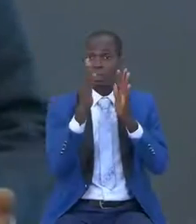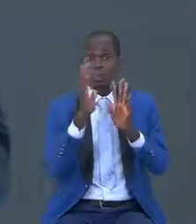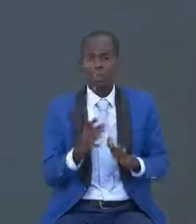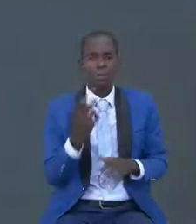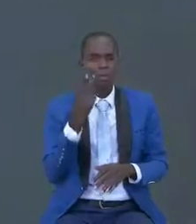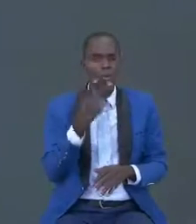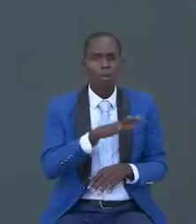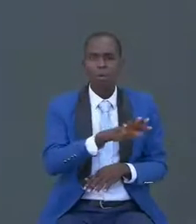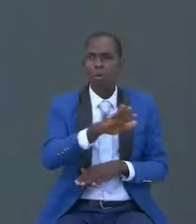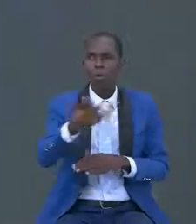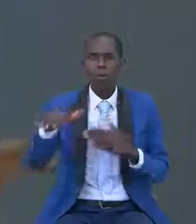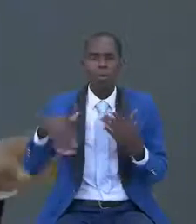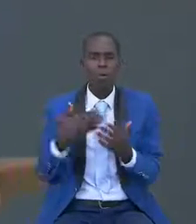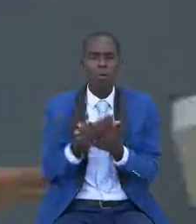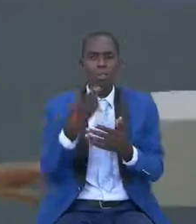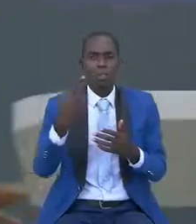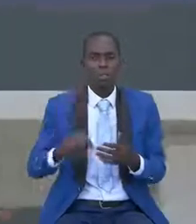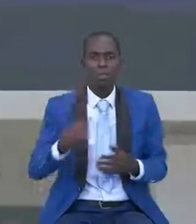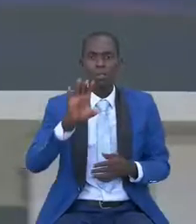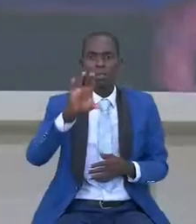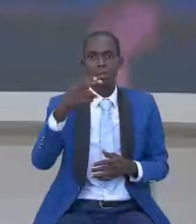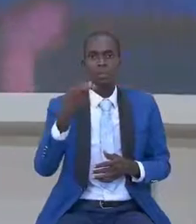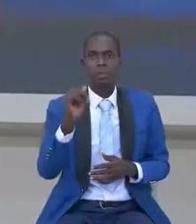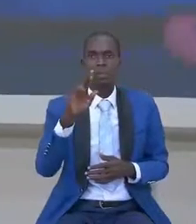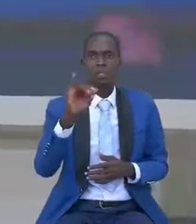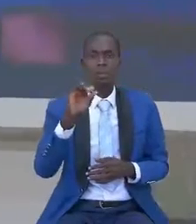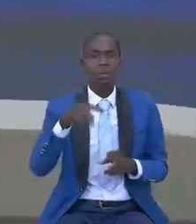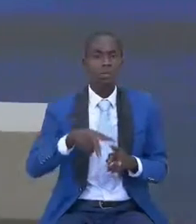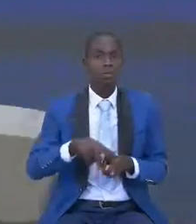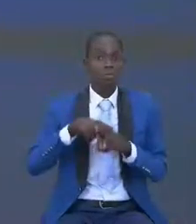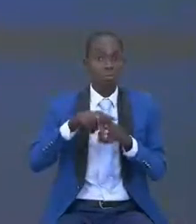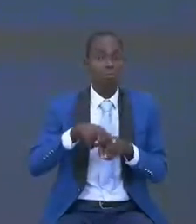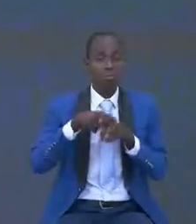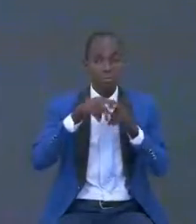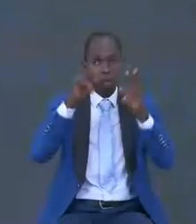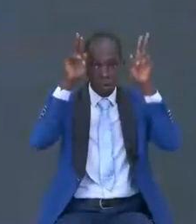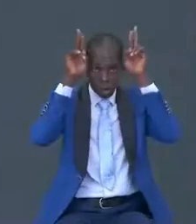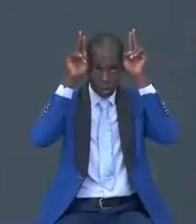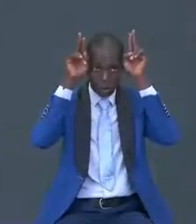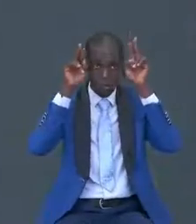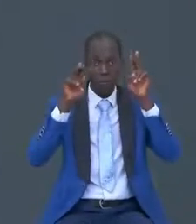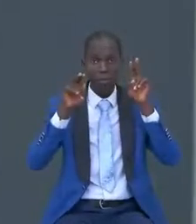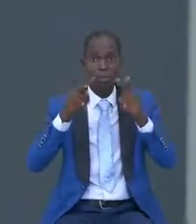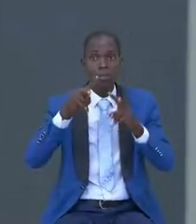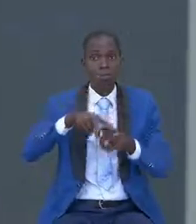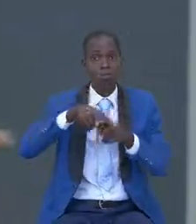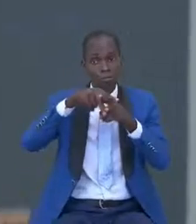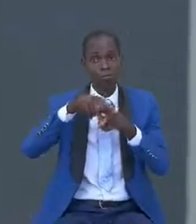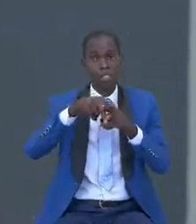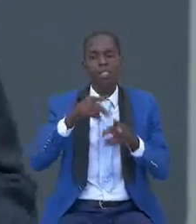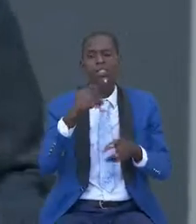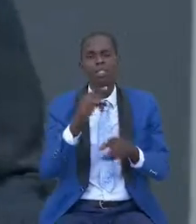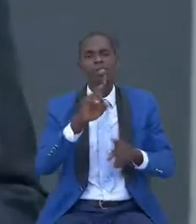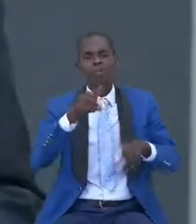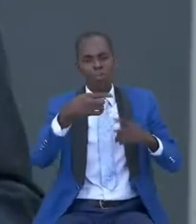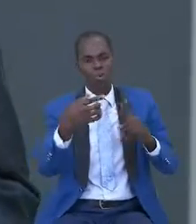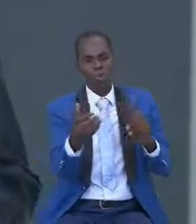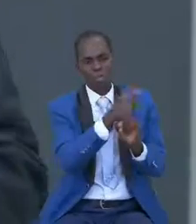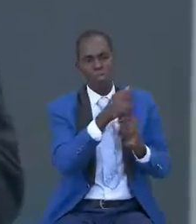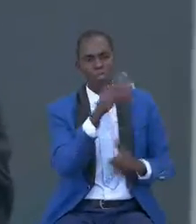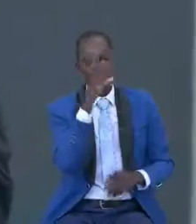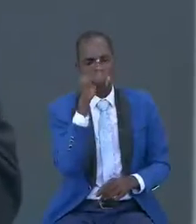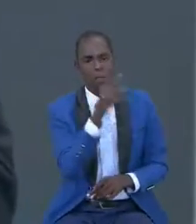vu tous ces chats et tout cela qui avait allé l'attraper. Et il était